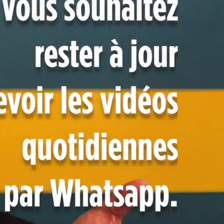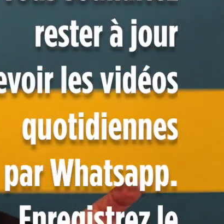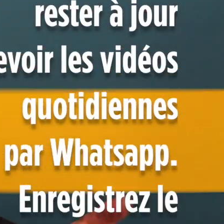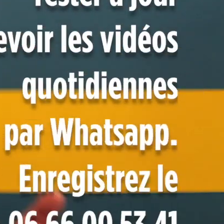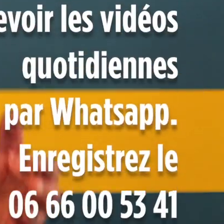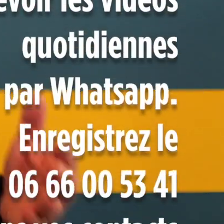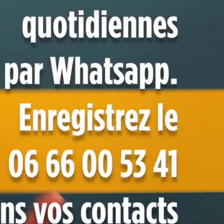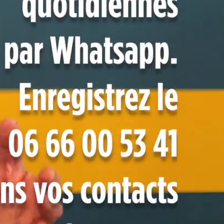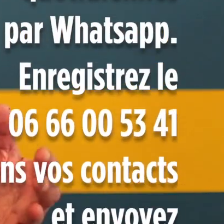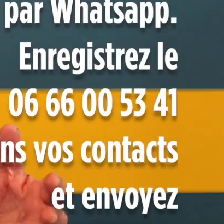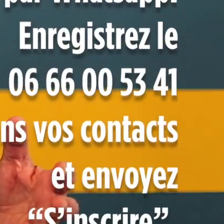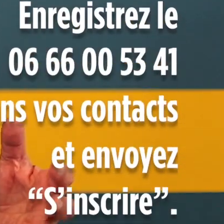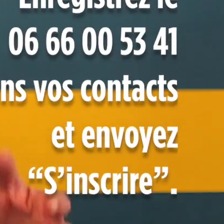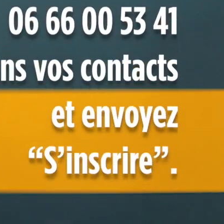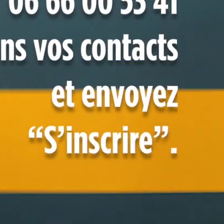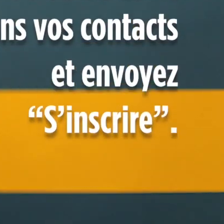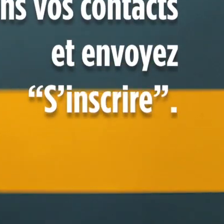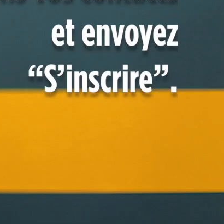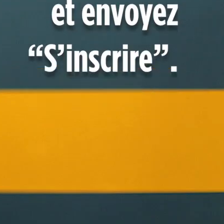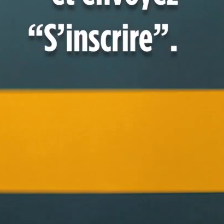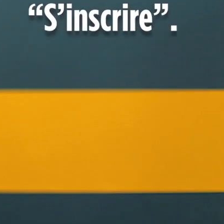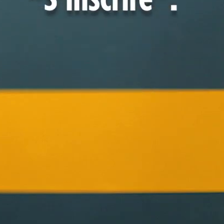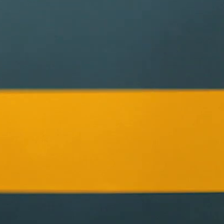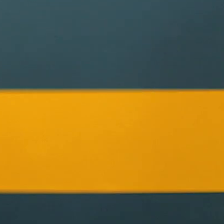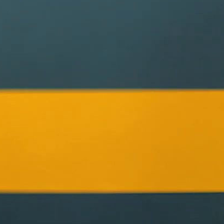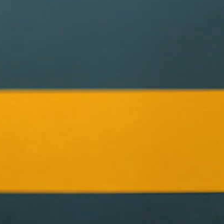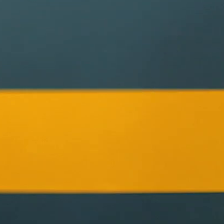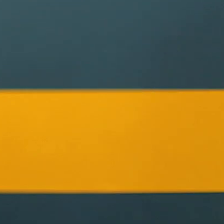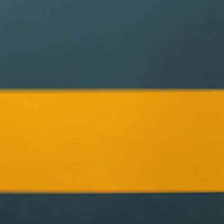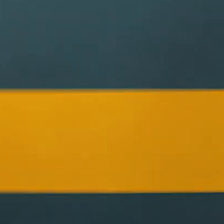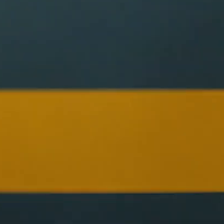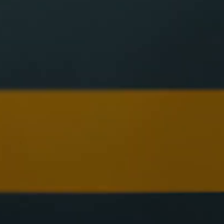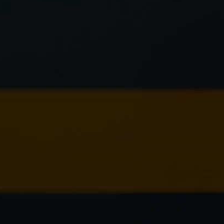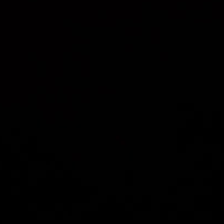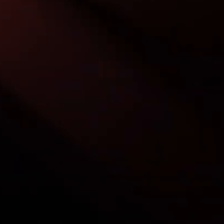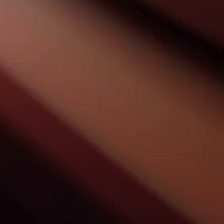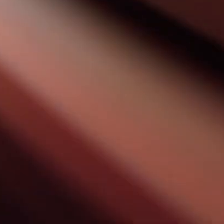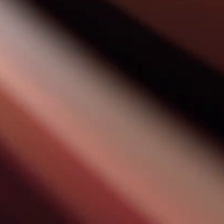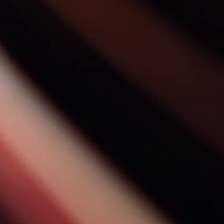pouvoir, il est clair que nous en avons aussi le devoir. Au revoir à tous.